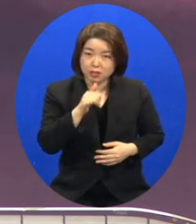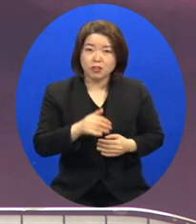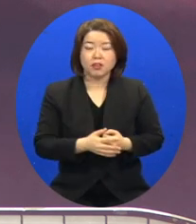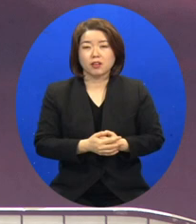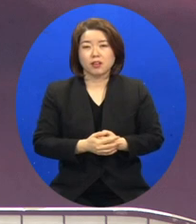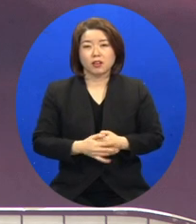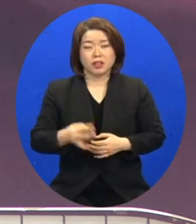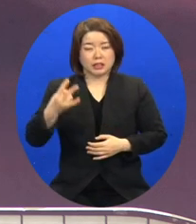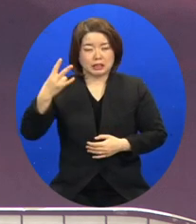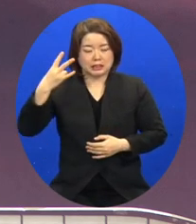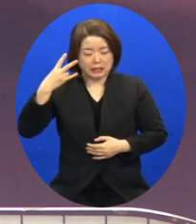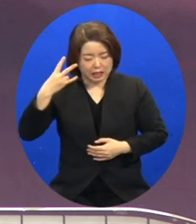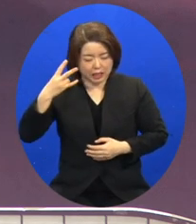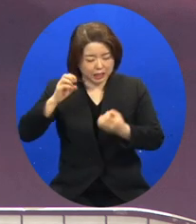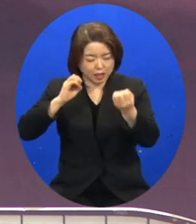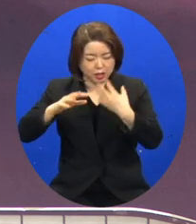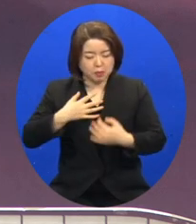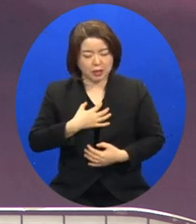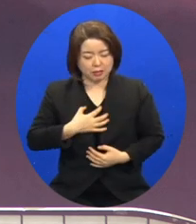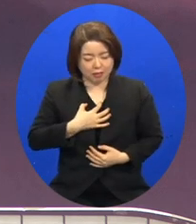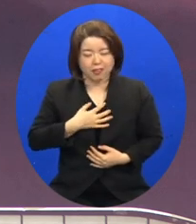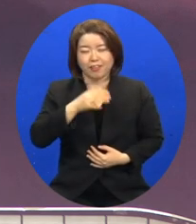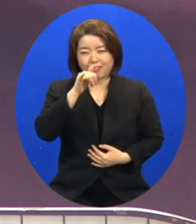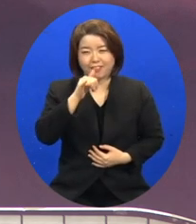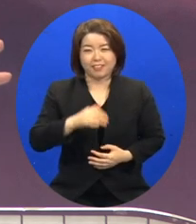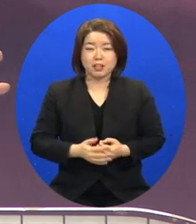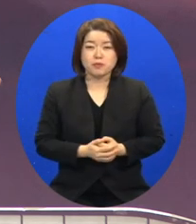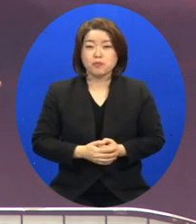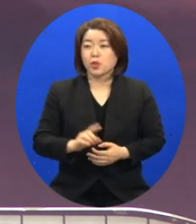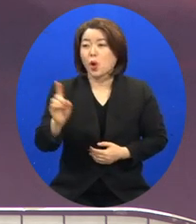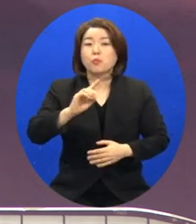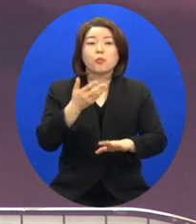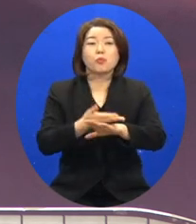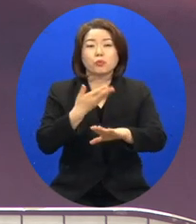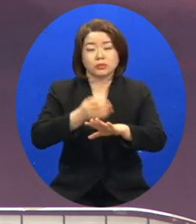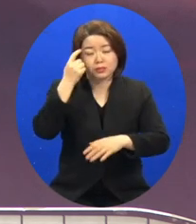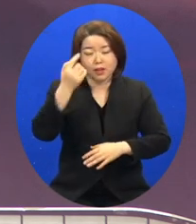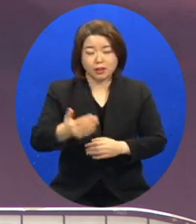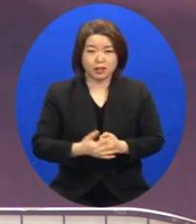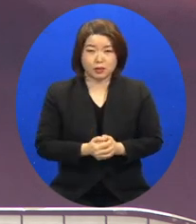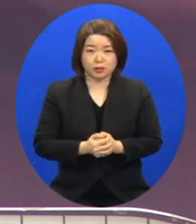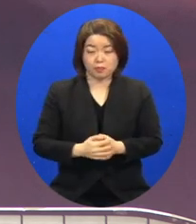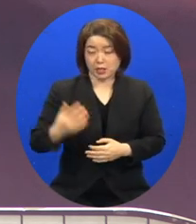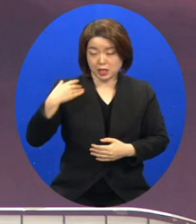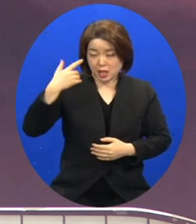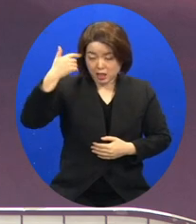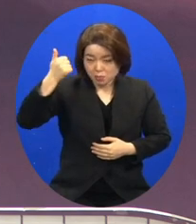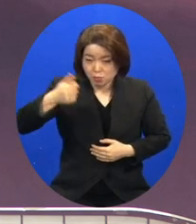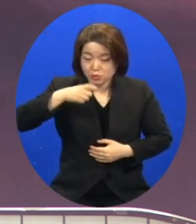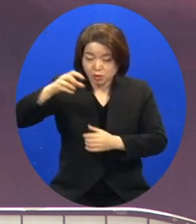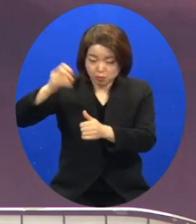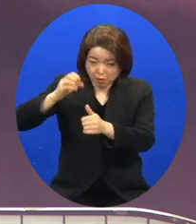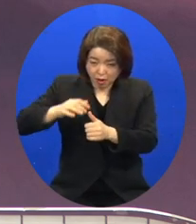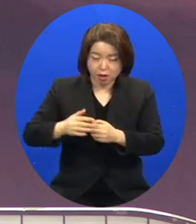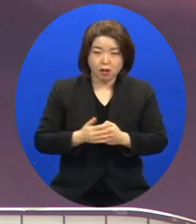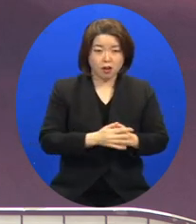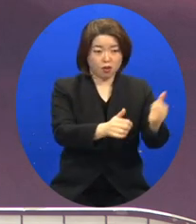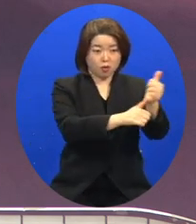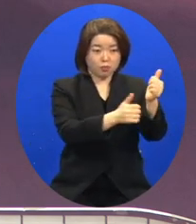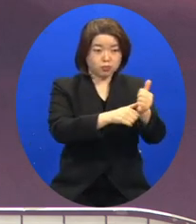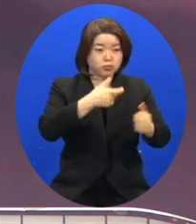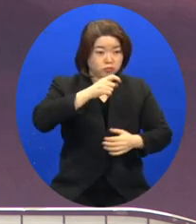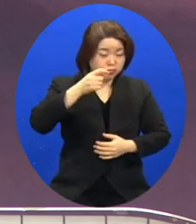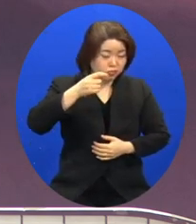이해할 까봐 걱정이 됐습니다 예 뭐 잘라요 담임목사 4세대 받으나 부목사 한테 세례받은 아